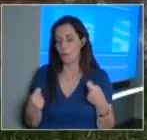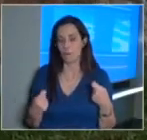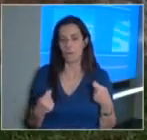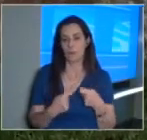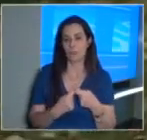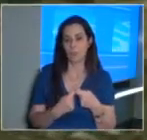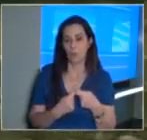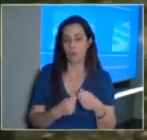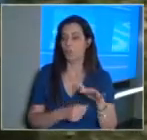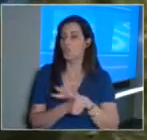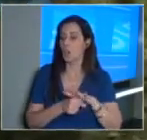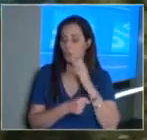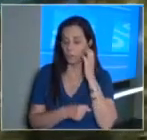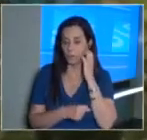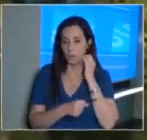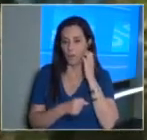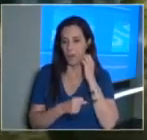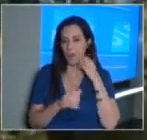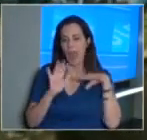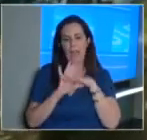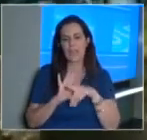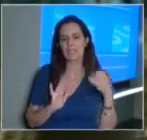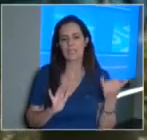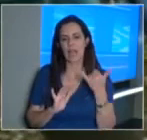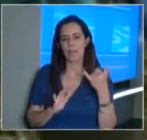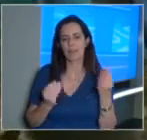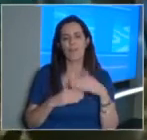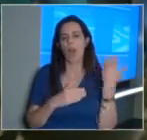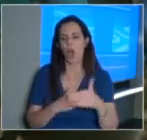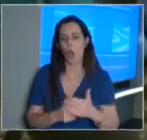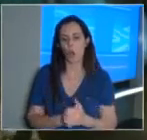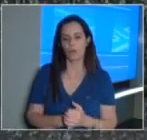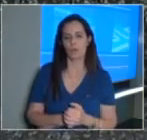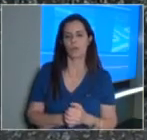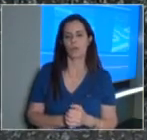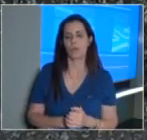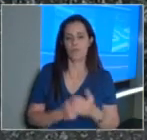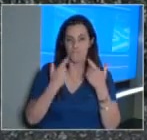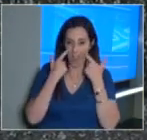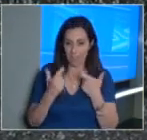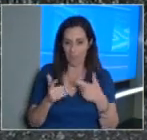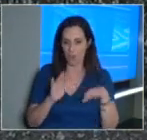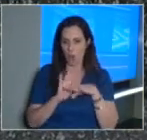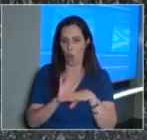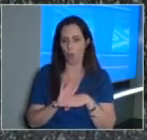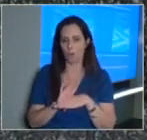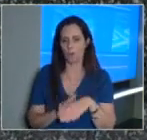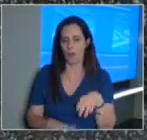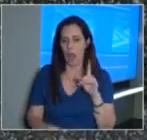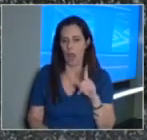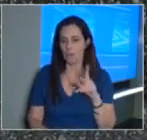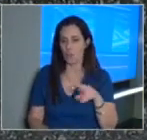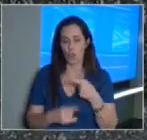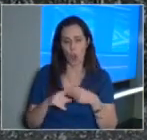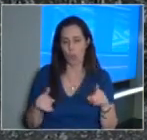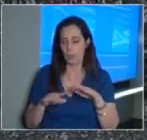מבחינת שכנוע. חקיקה זה תמיד השלב האחרון, ואכיפה של החוקים. אבל יש